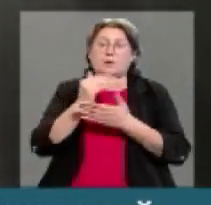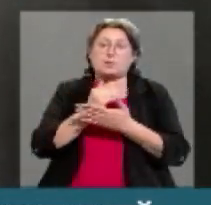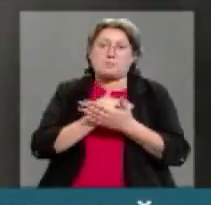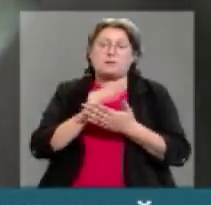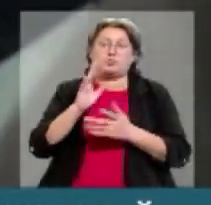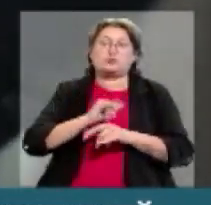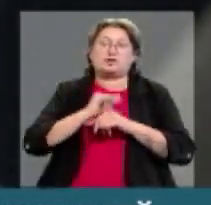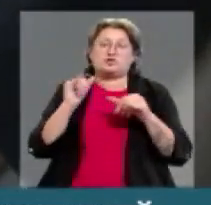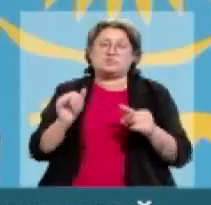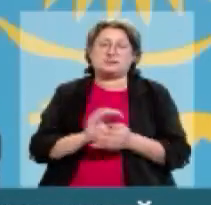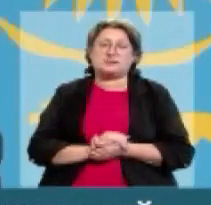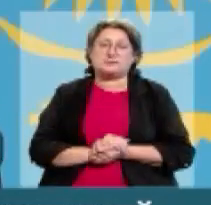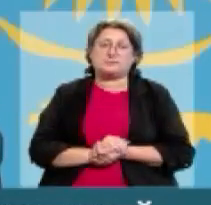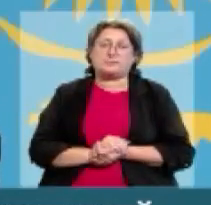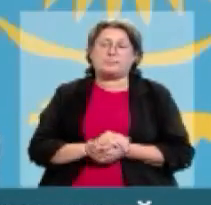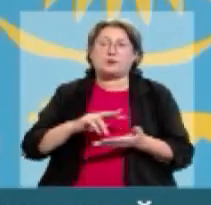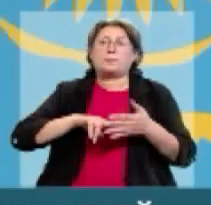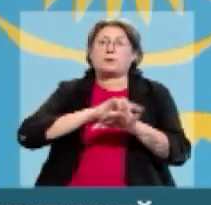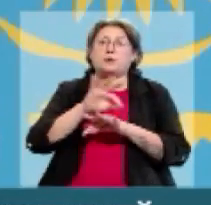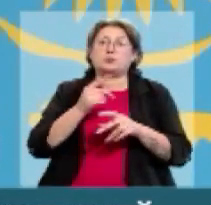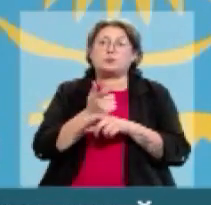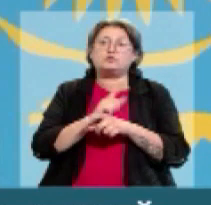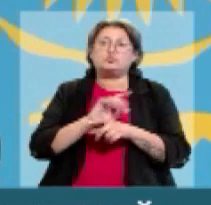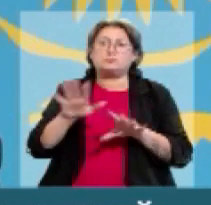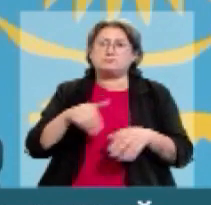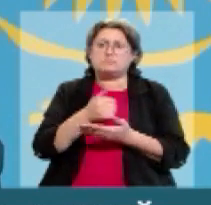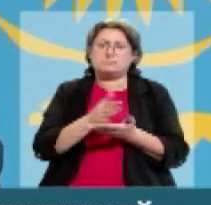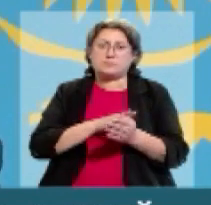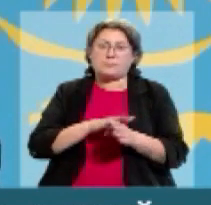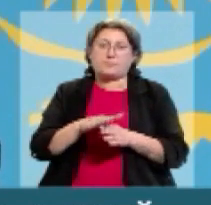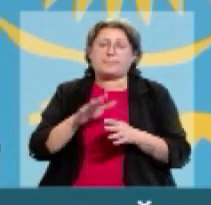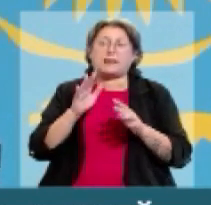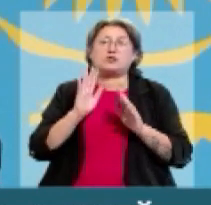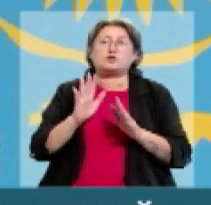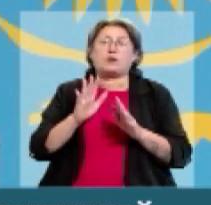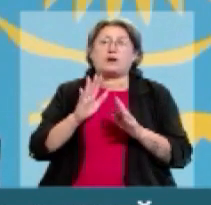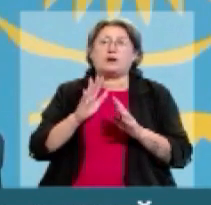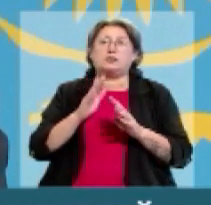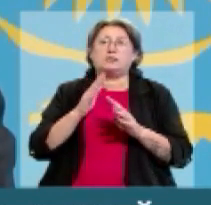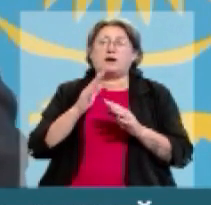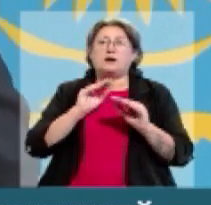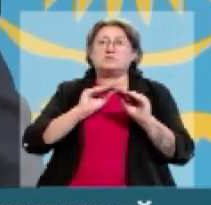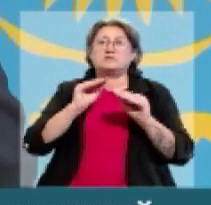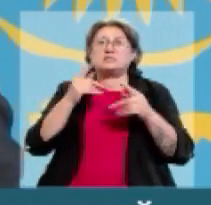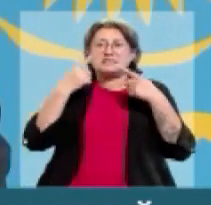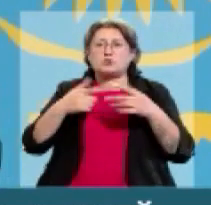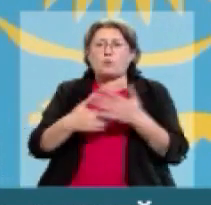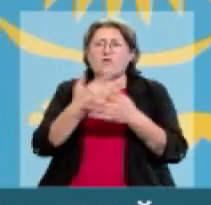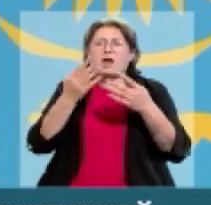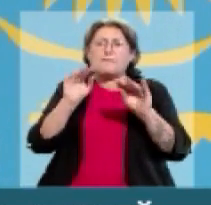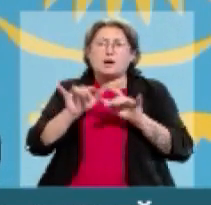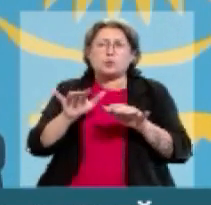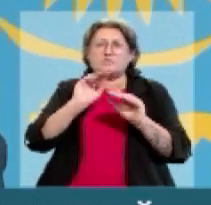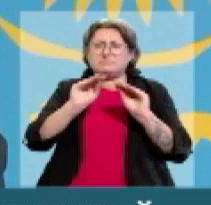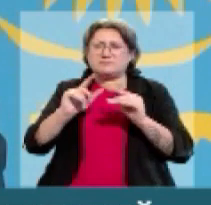программе будет увеличиваться. Проект этот очень комплексный, он предполагает не только оснащение, по последнему слову, да, скажем так, техники,